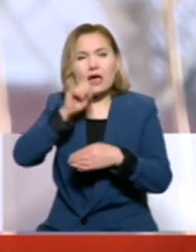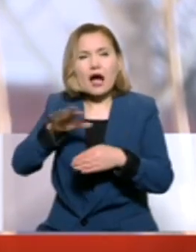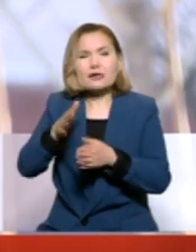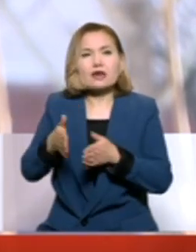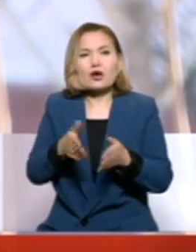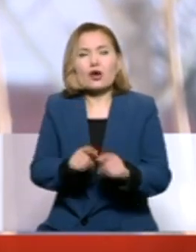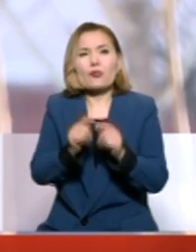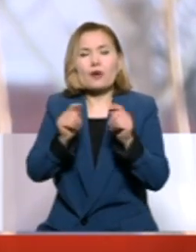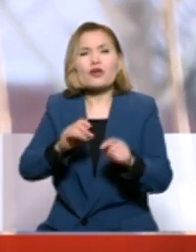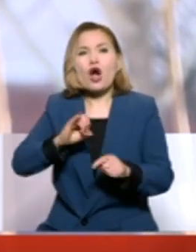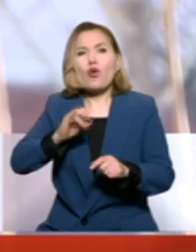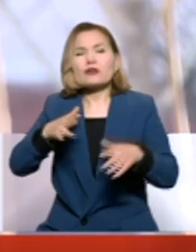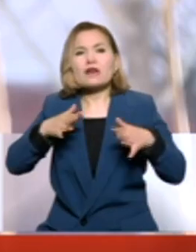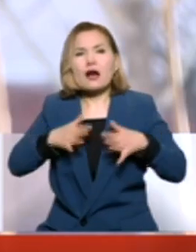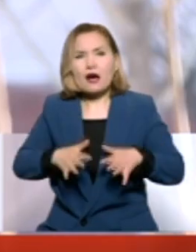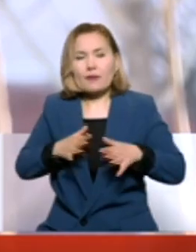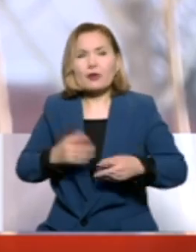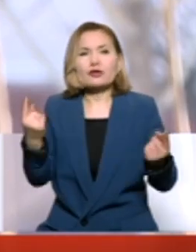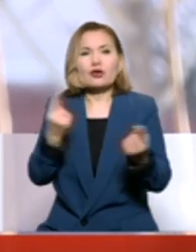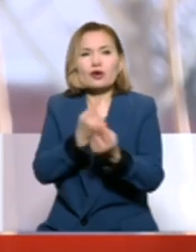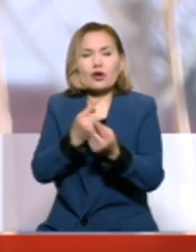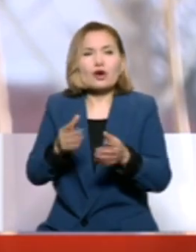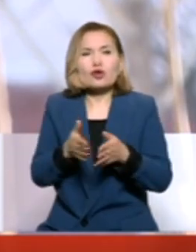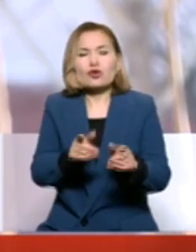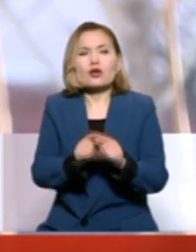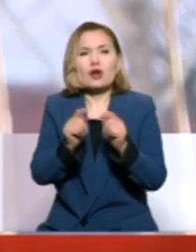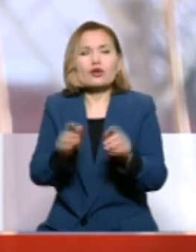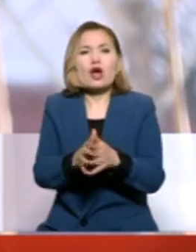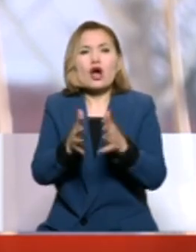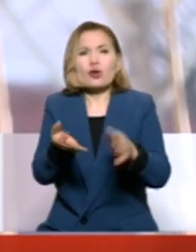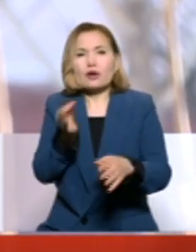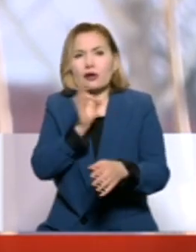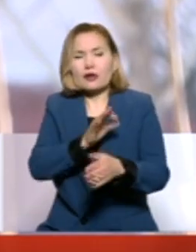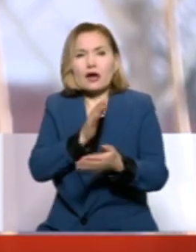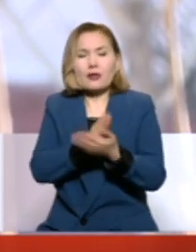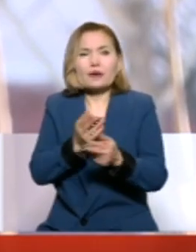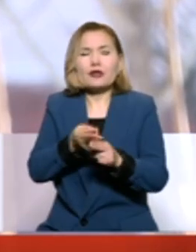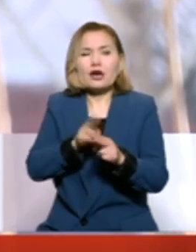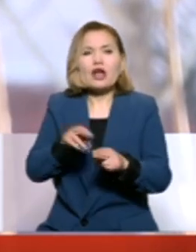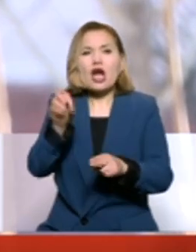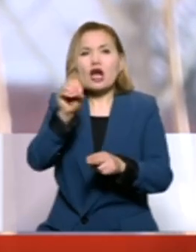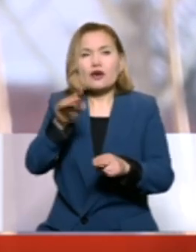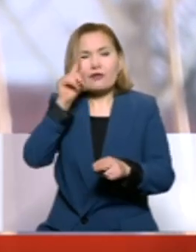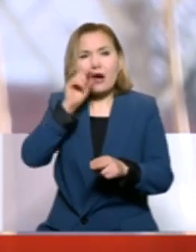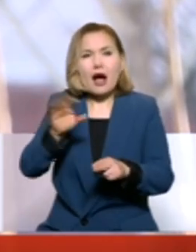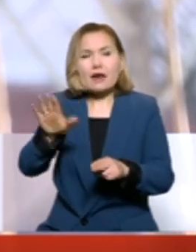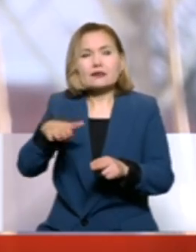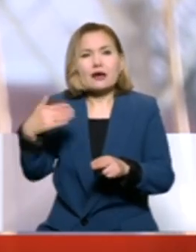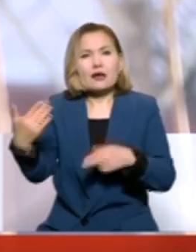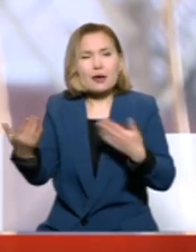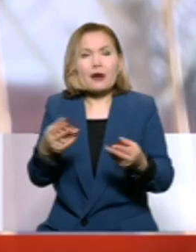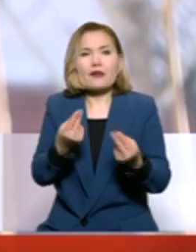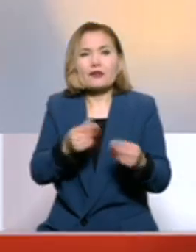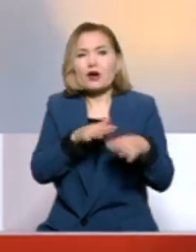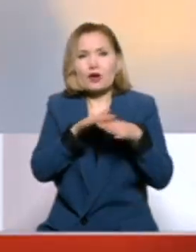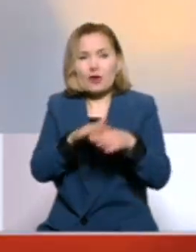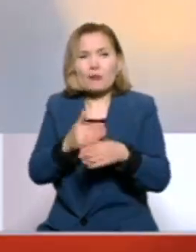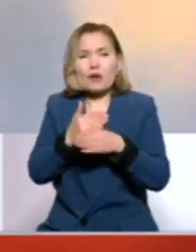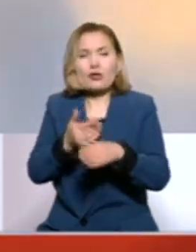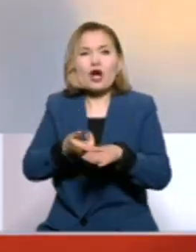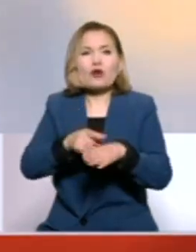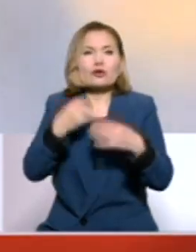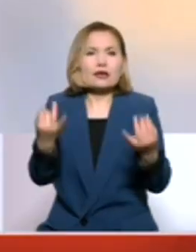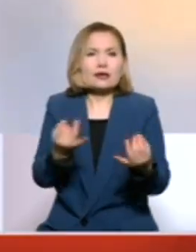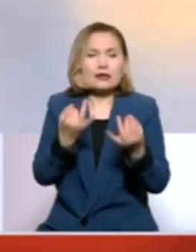Азербайджан арқылы оңтүстік Кавказға өтеміз. Бұл бағыттың өз ерекшеліктері көп. Қазір бұған Европа және Азия елдері тарапынан инвестиция салуға